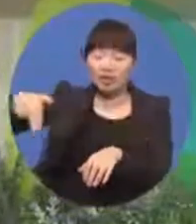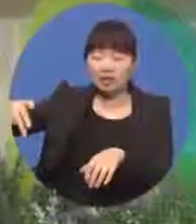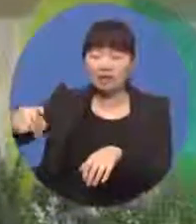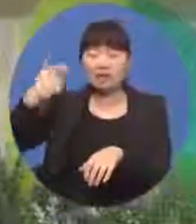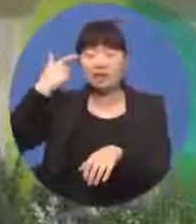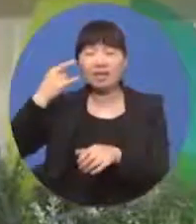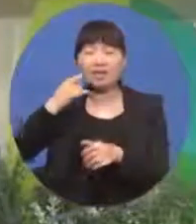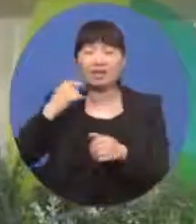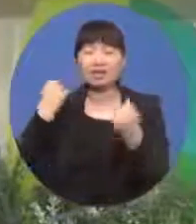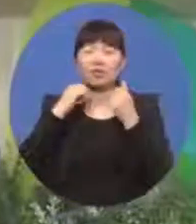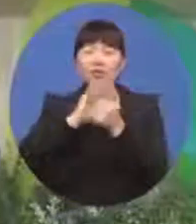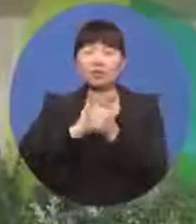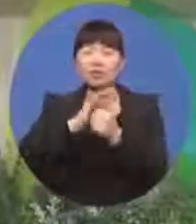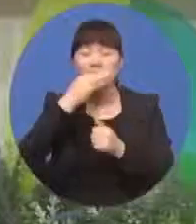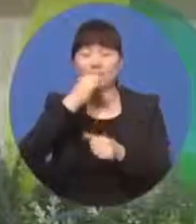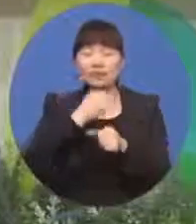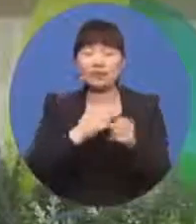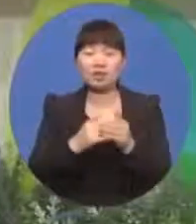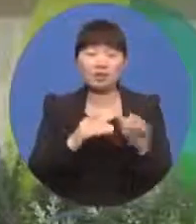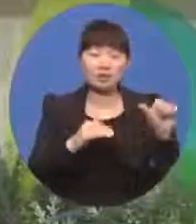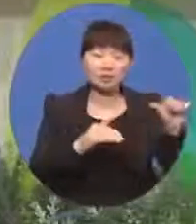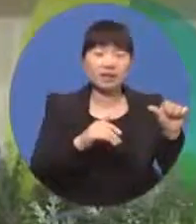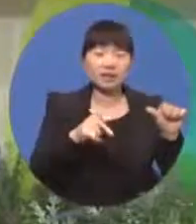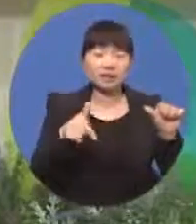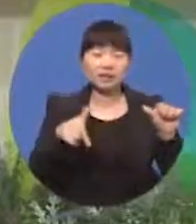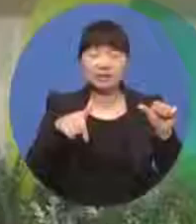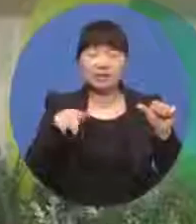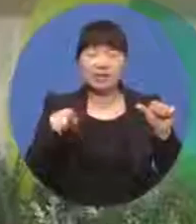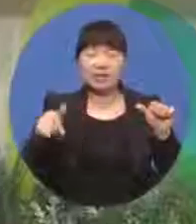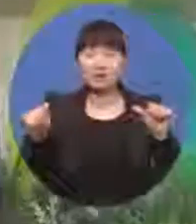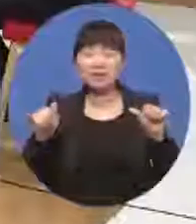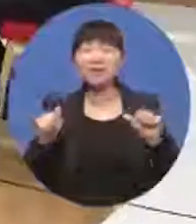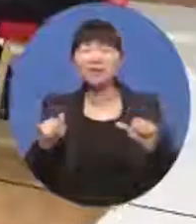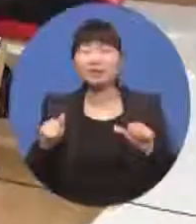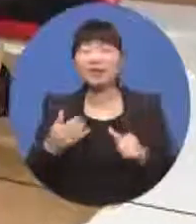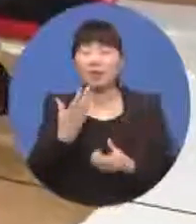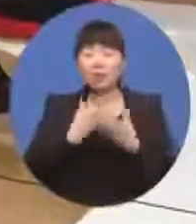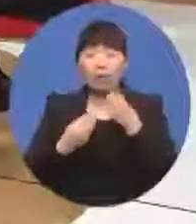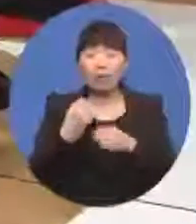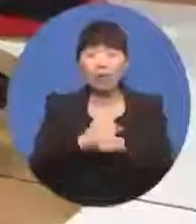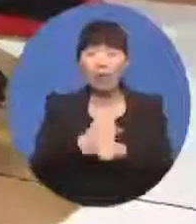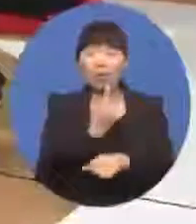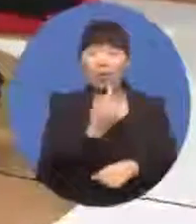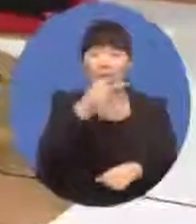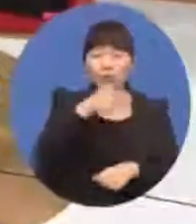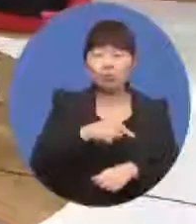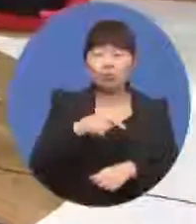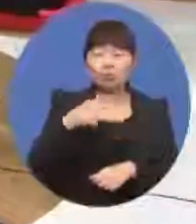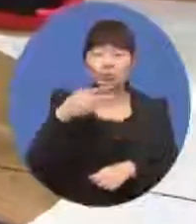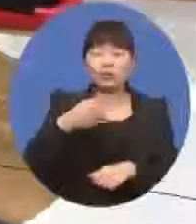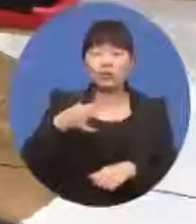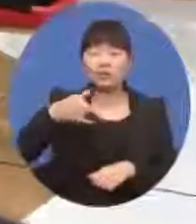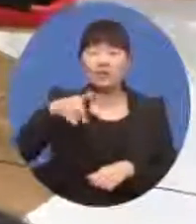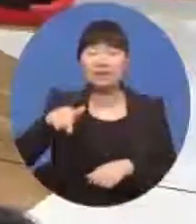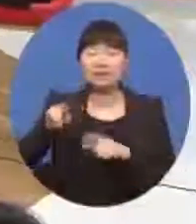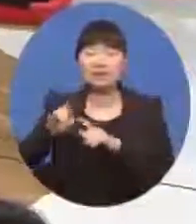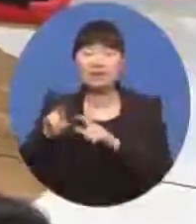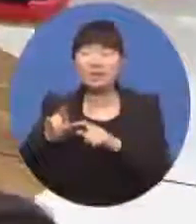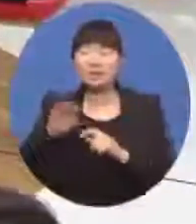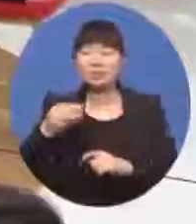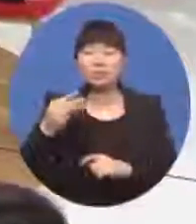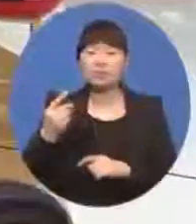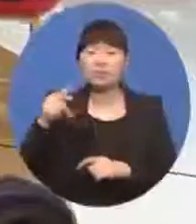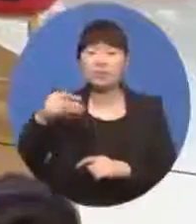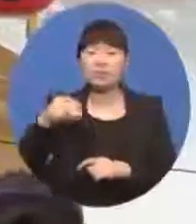이 다섯 가지 음식, 호두, 당근, 깨, 브로콜리, 아몬드 이런 것들을 먹어주는 두뇌에 좋은 식생활 습관을 하시는 게 좋겠고요.